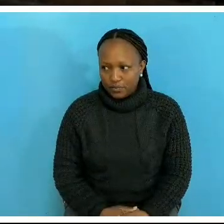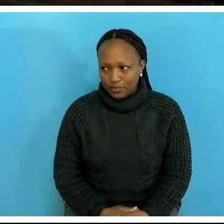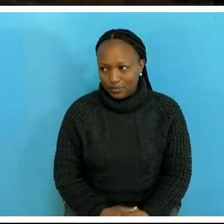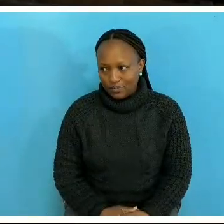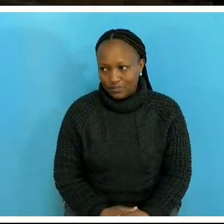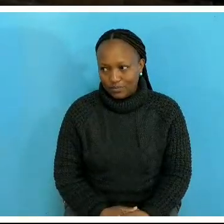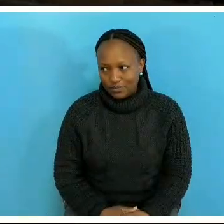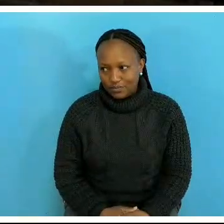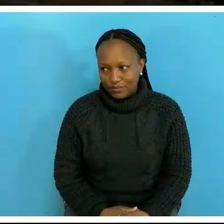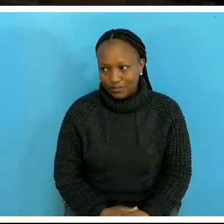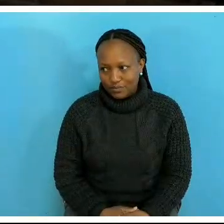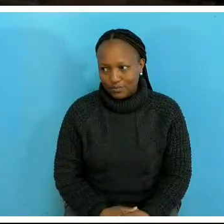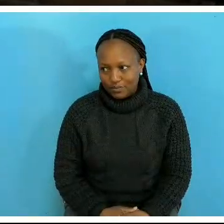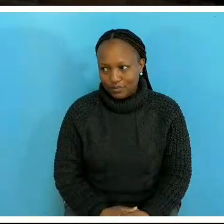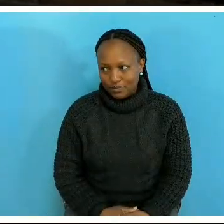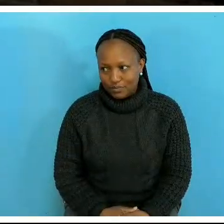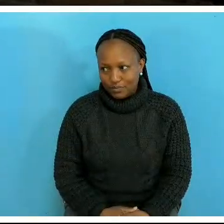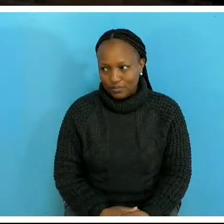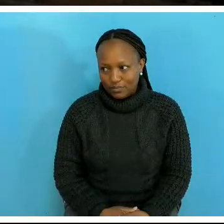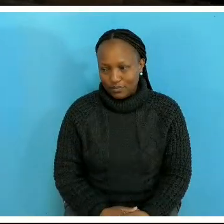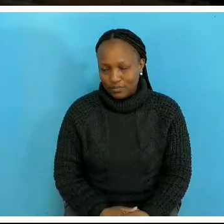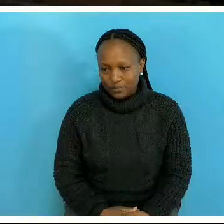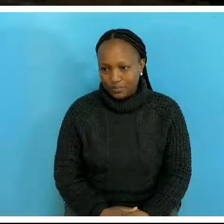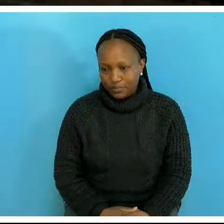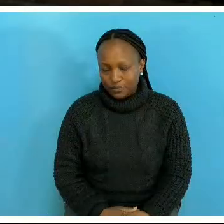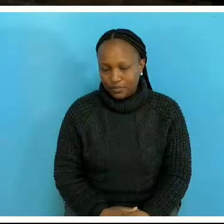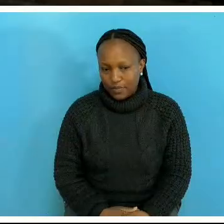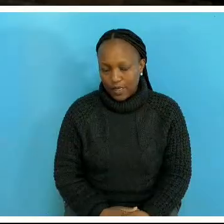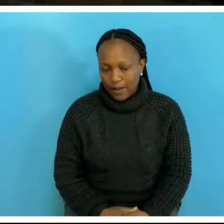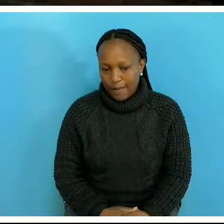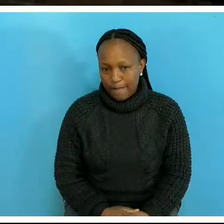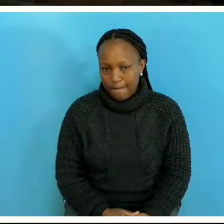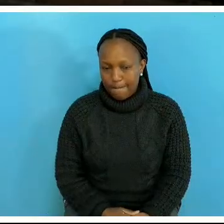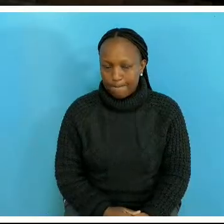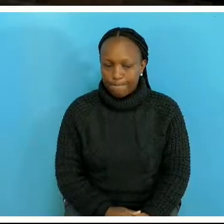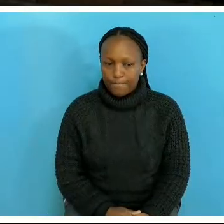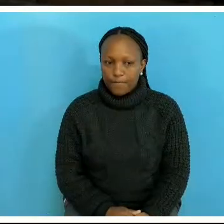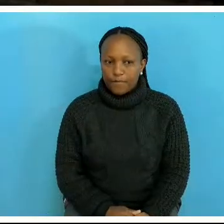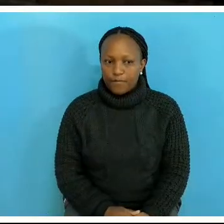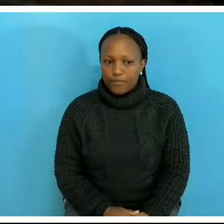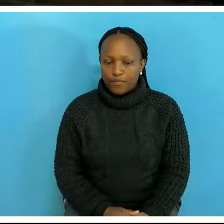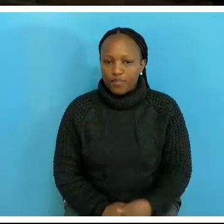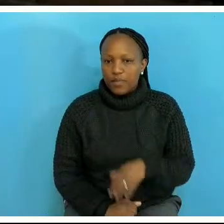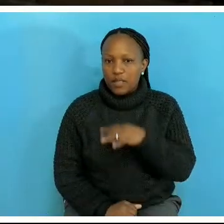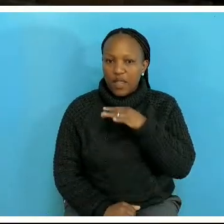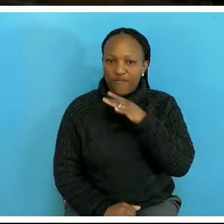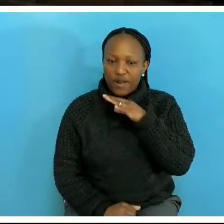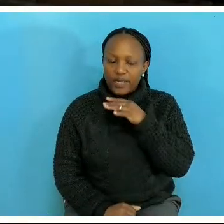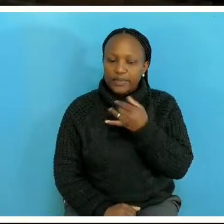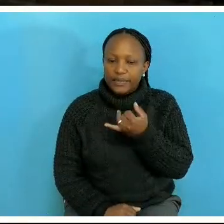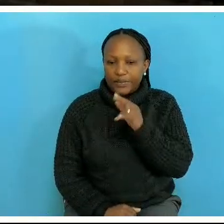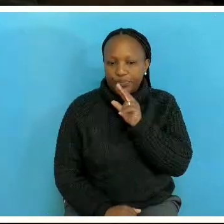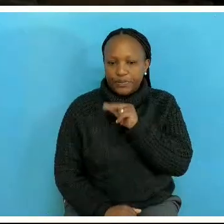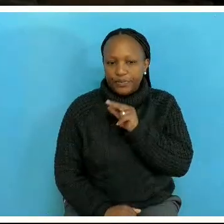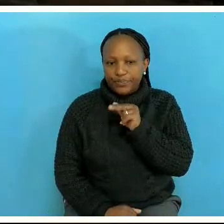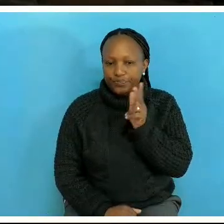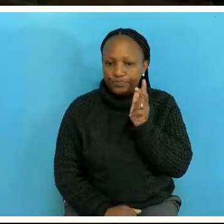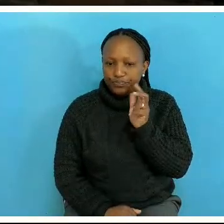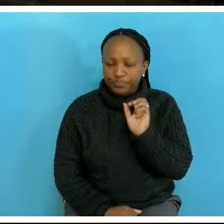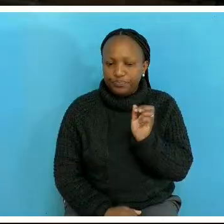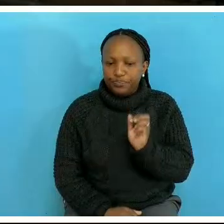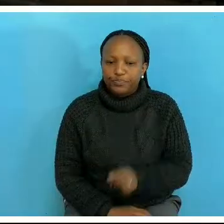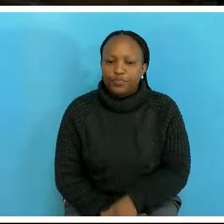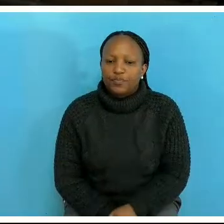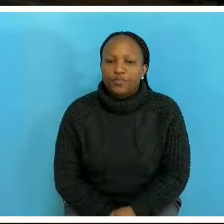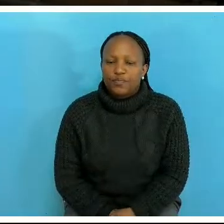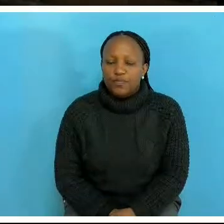gaan, dan zit de story en is die en is die. So, ik wil maar net weten, wat maakt ons nou met die letters? Wat ons